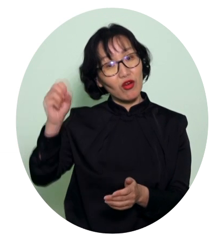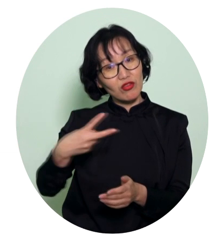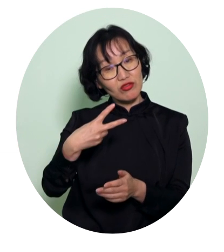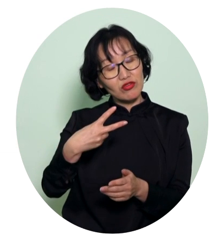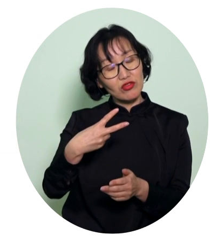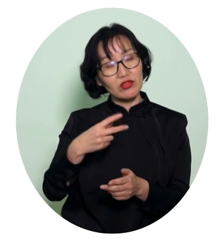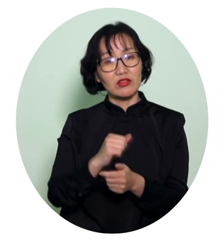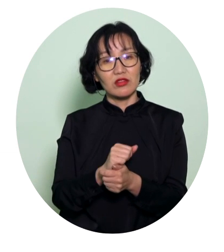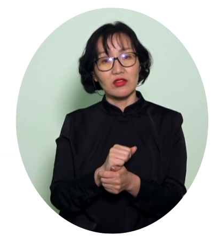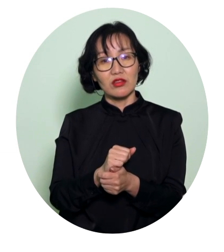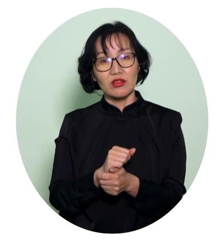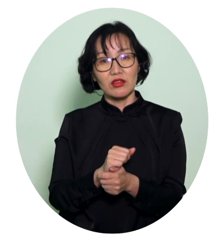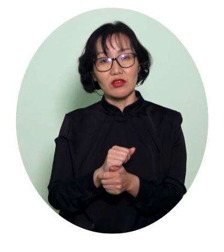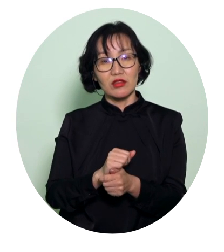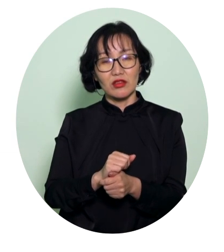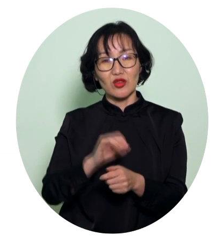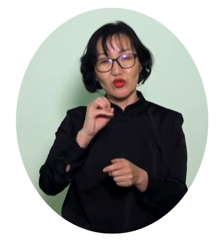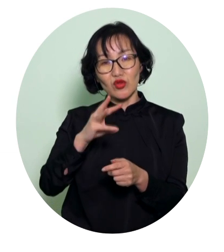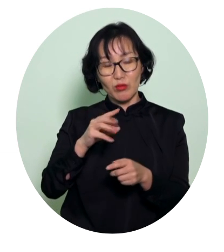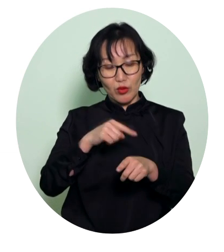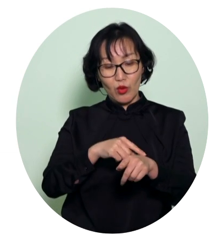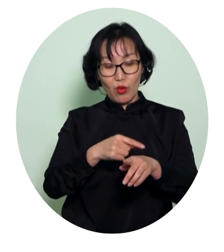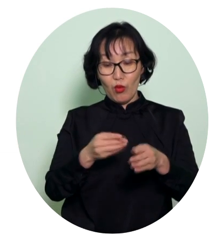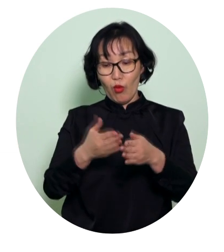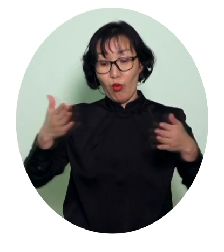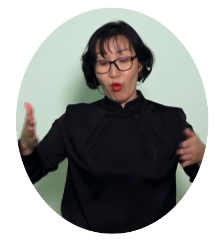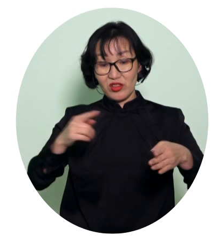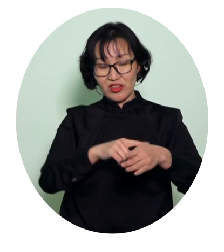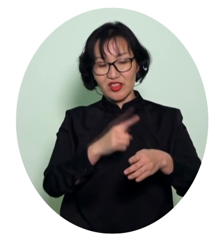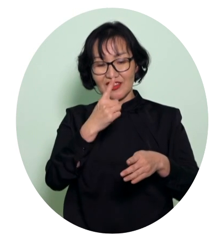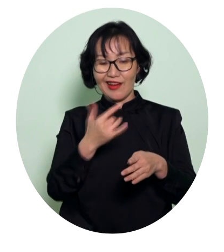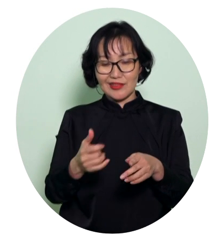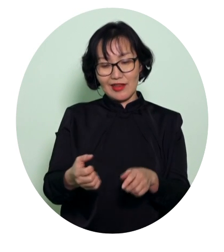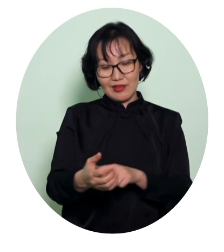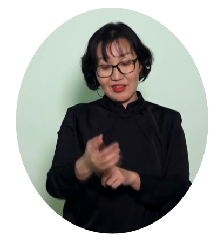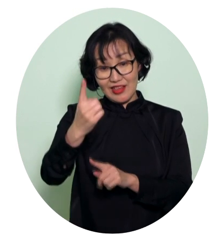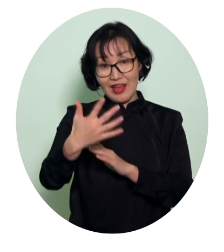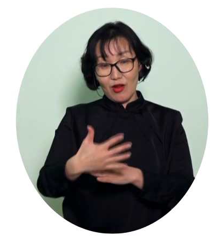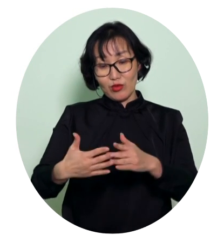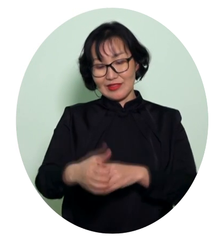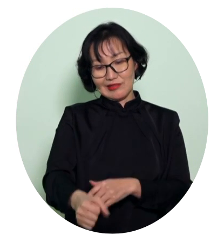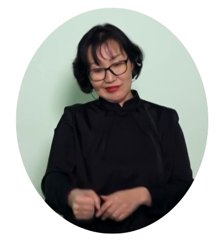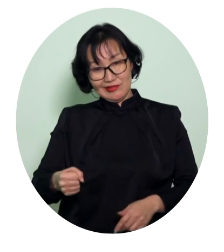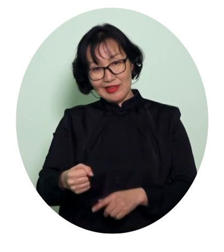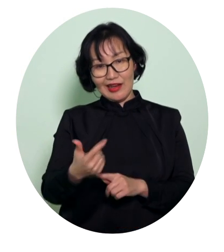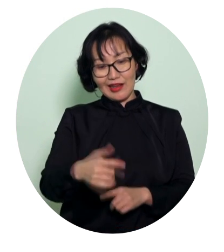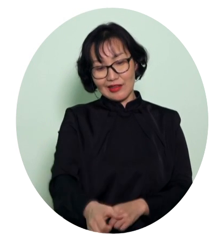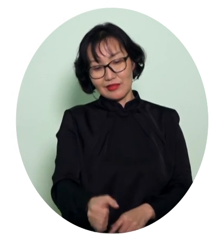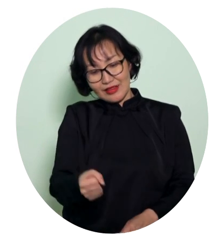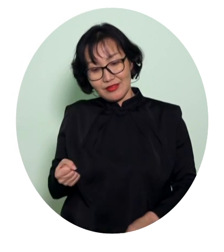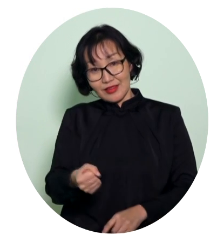Хоёр дахь нь болохоор юмыг урт тийш нэг гараараа шахаж татах гэсэн утгыг бас илэрхийлдэг